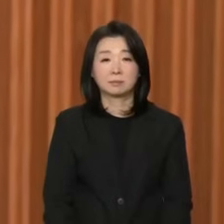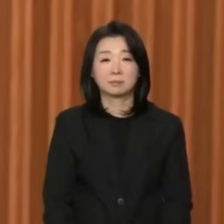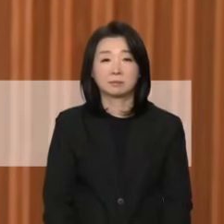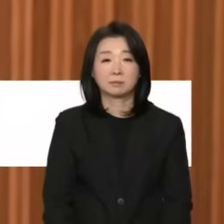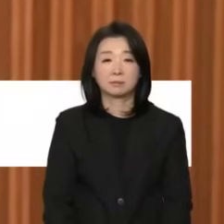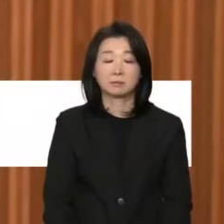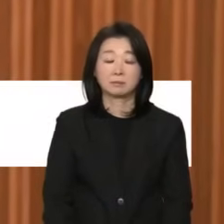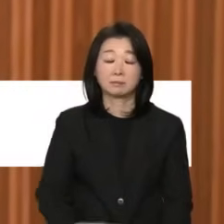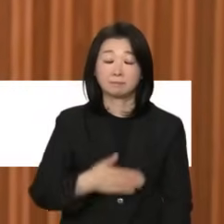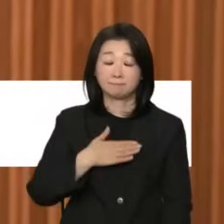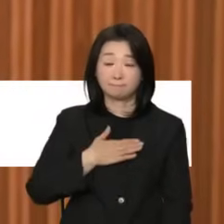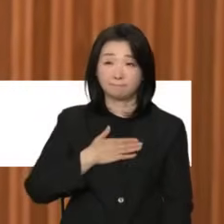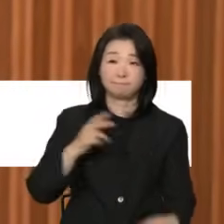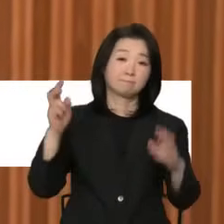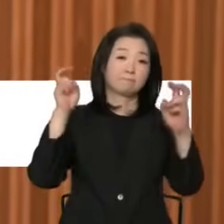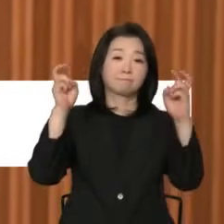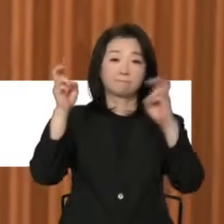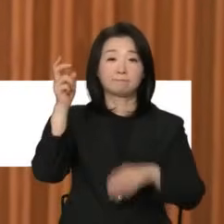회장직에서